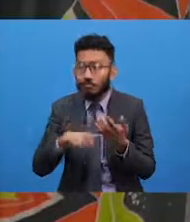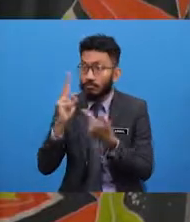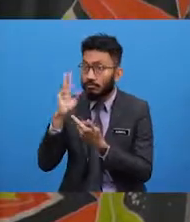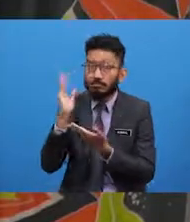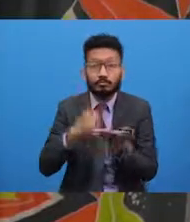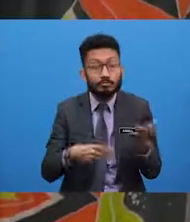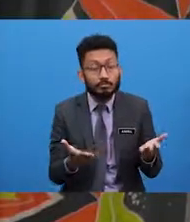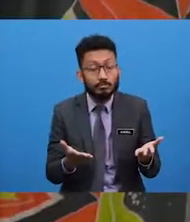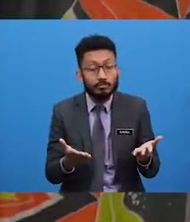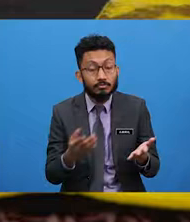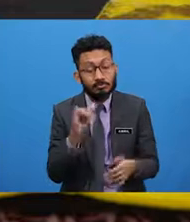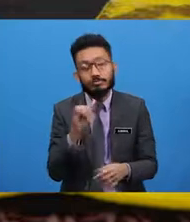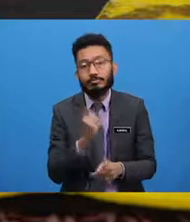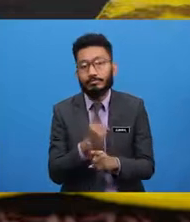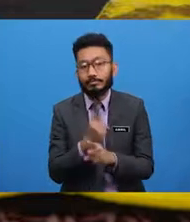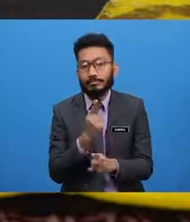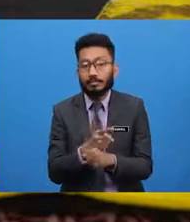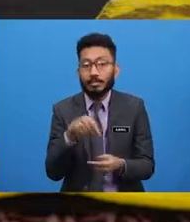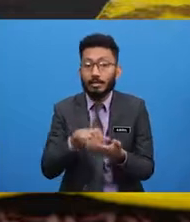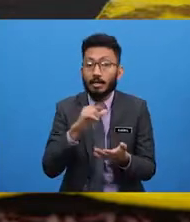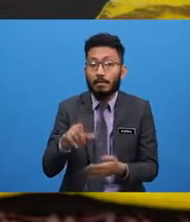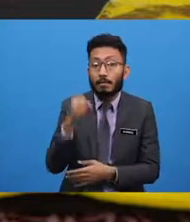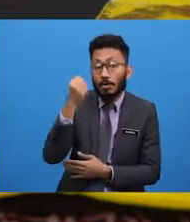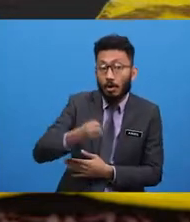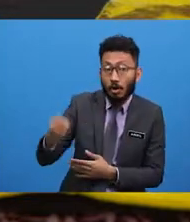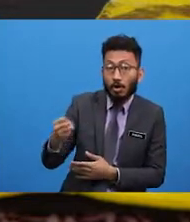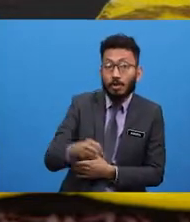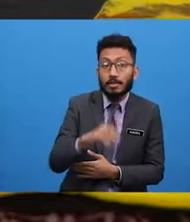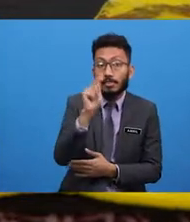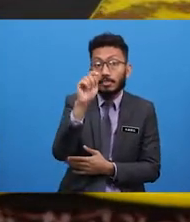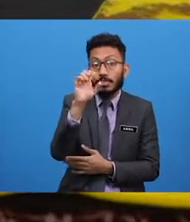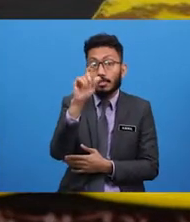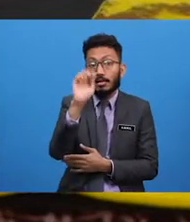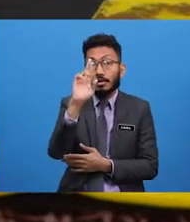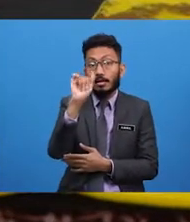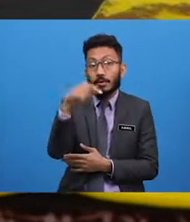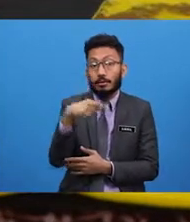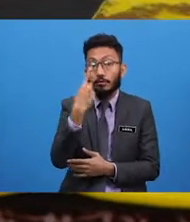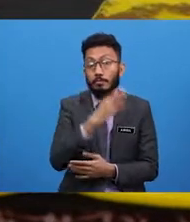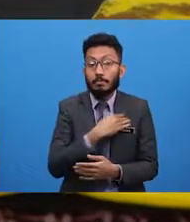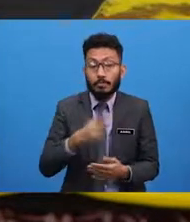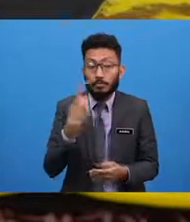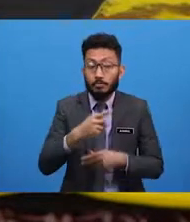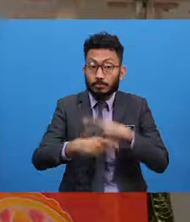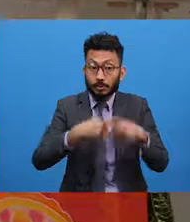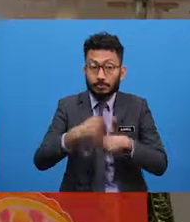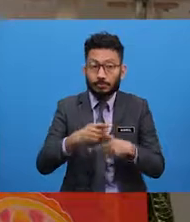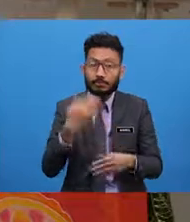Ya, betul. Ini adalah blok batik terap yang akan kita gunakan dalam proses menerap sebentar